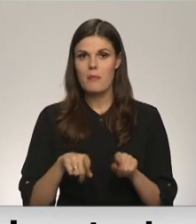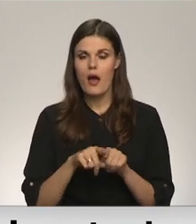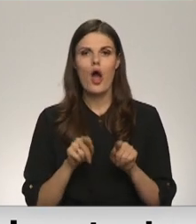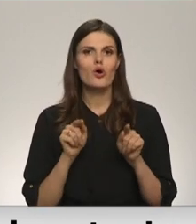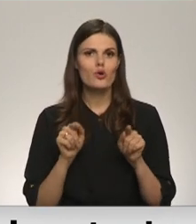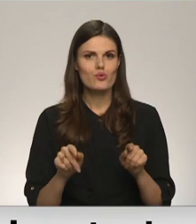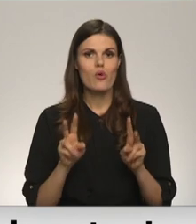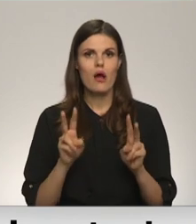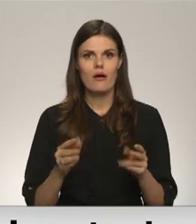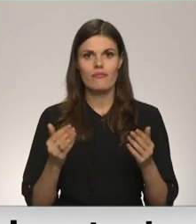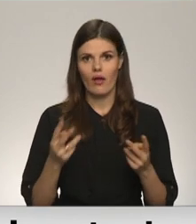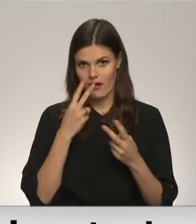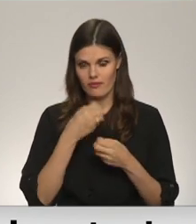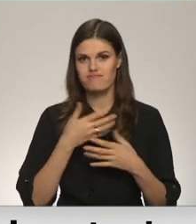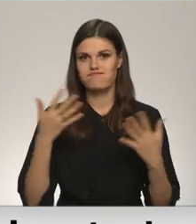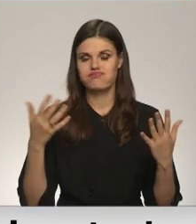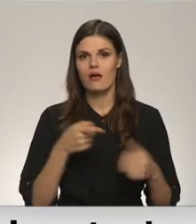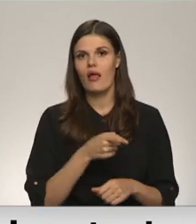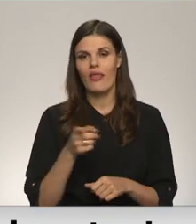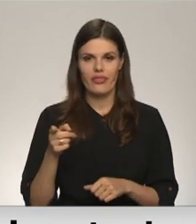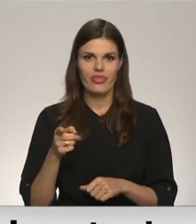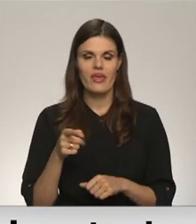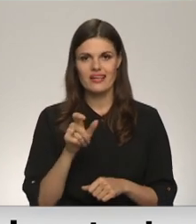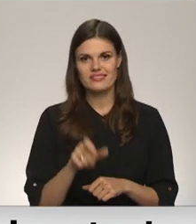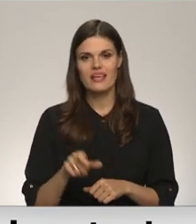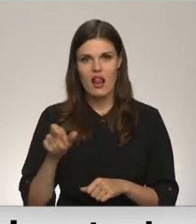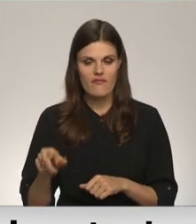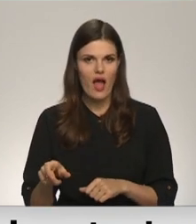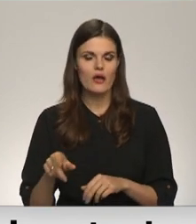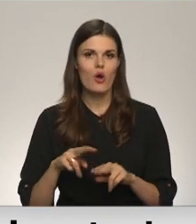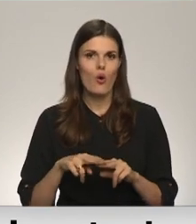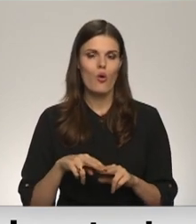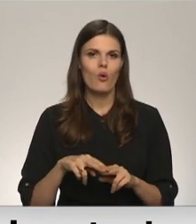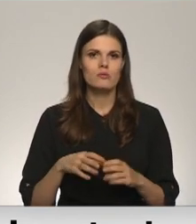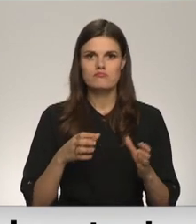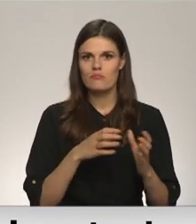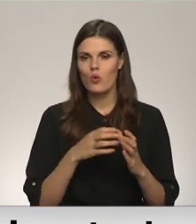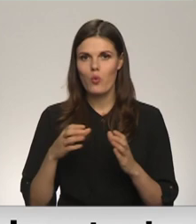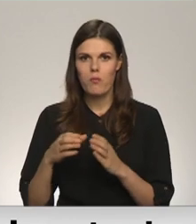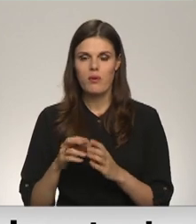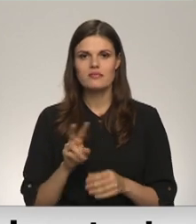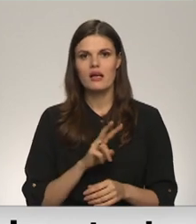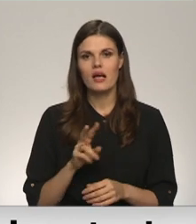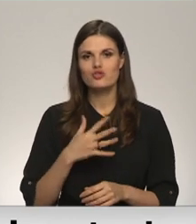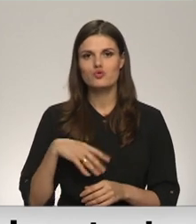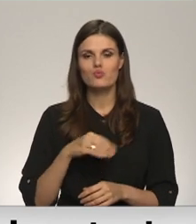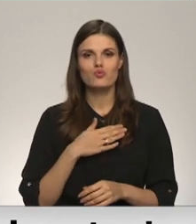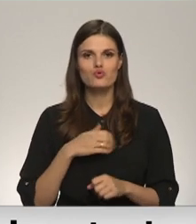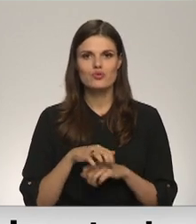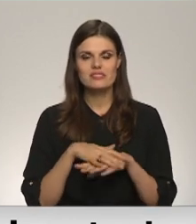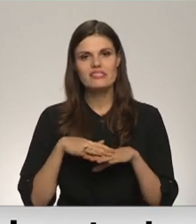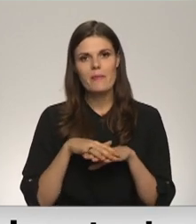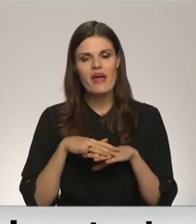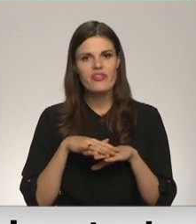tagad izgaismojās tie spēki, tie cilvēki, kuri mūsu sabiedrībā